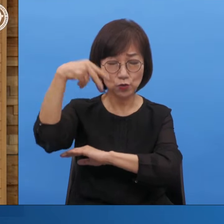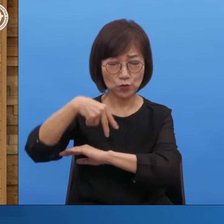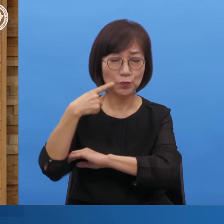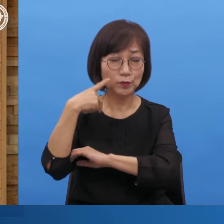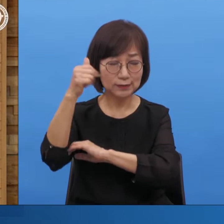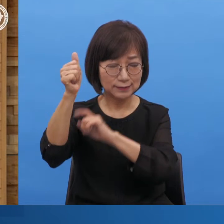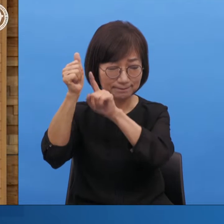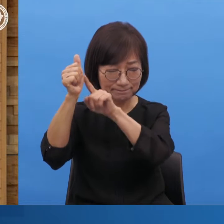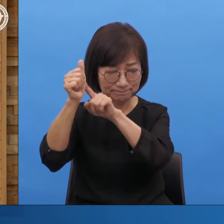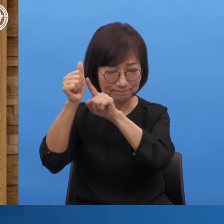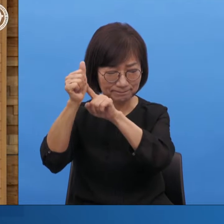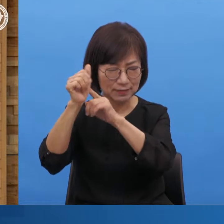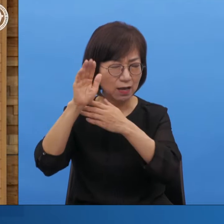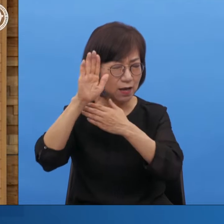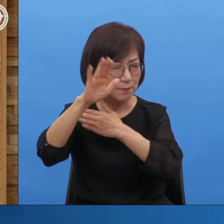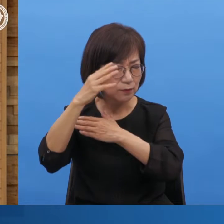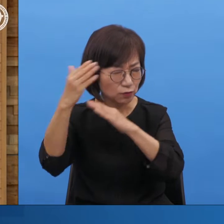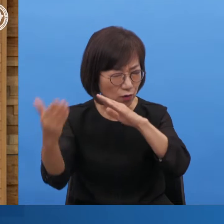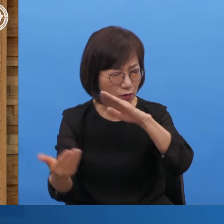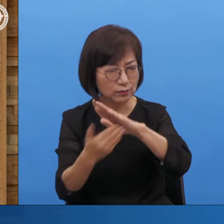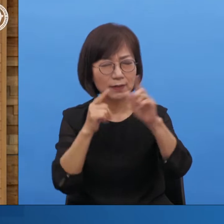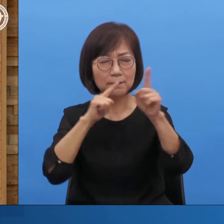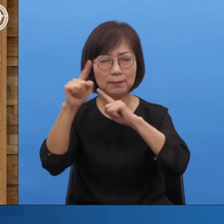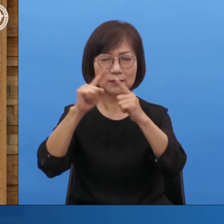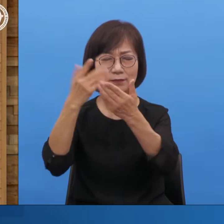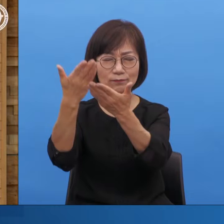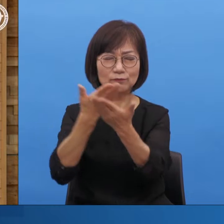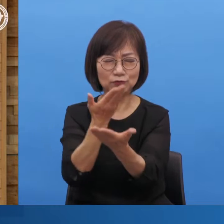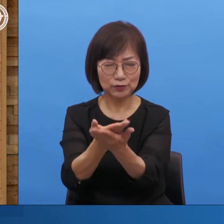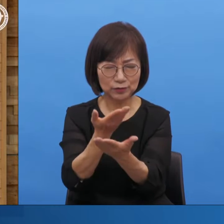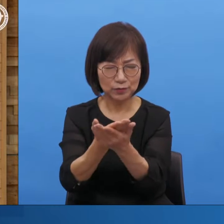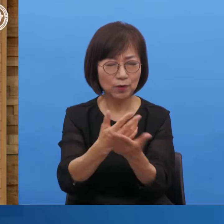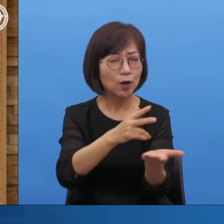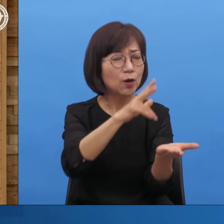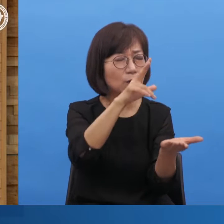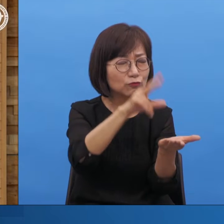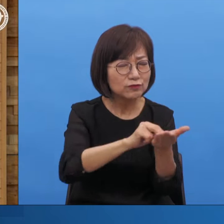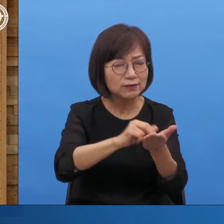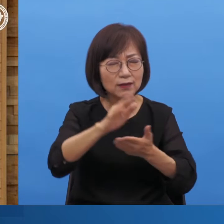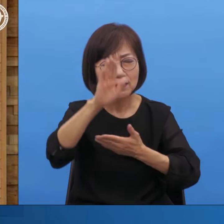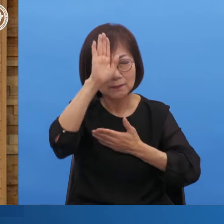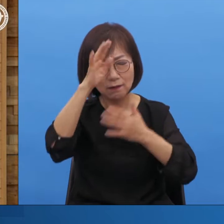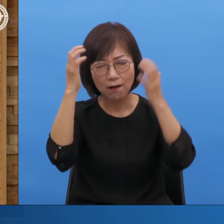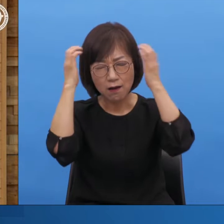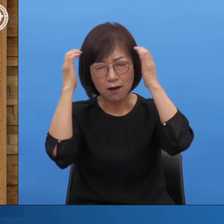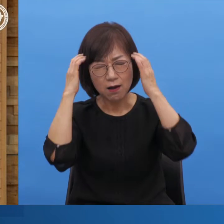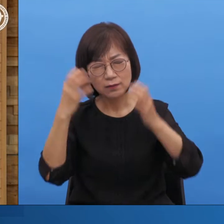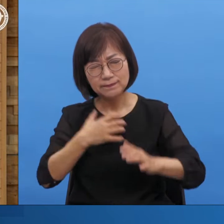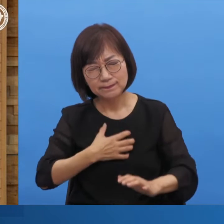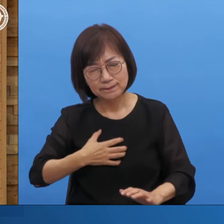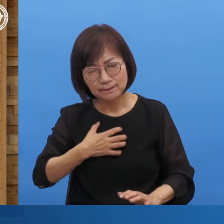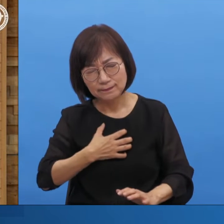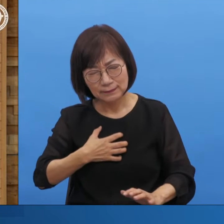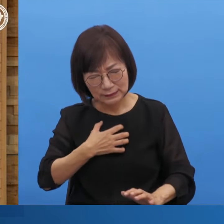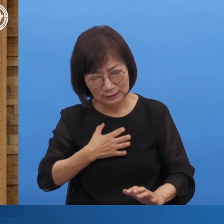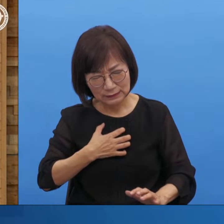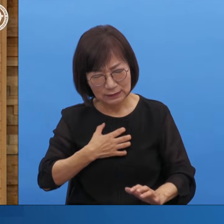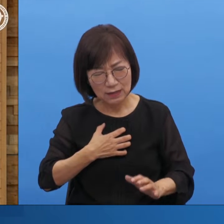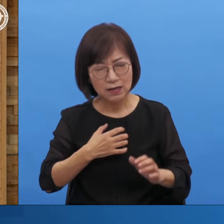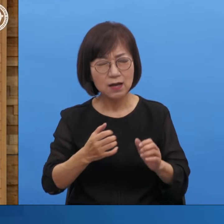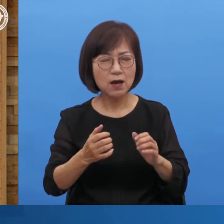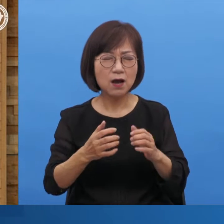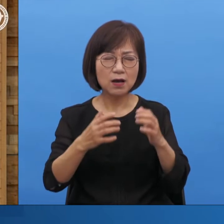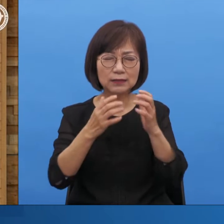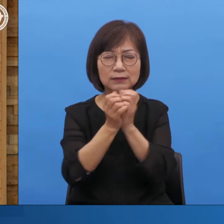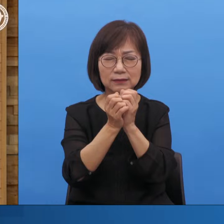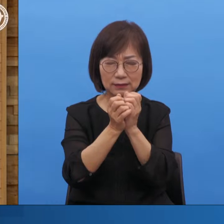언약의 말씀 허락하시고 문제와 질병과 고통 속에 신음하며 주를 바라보는 모든